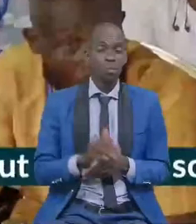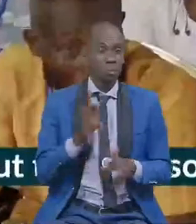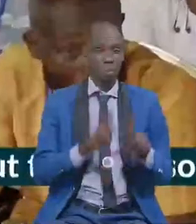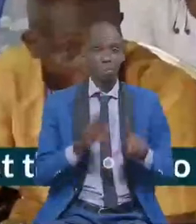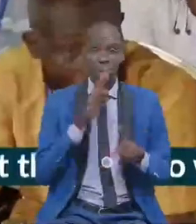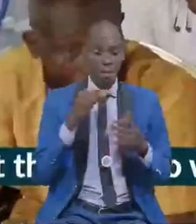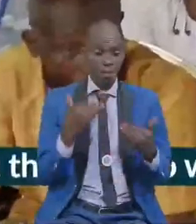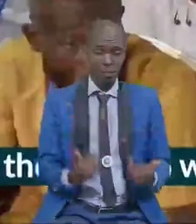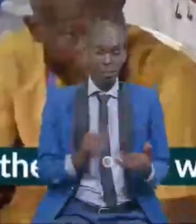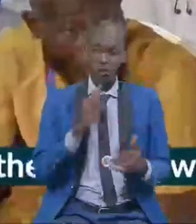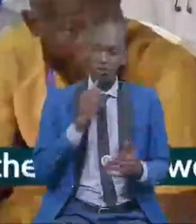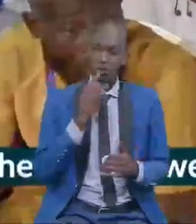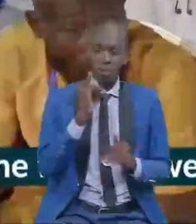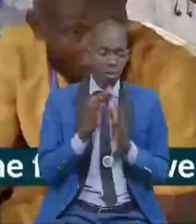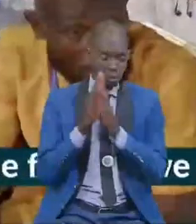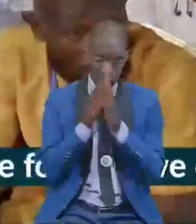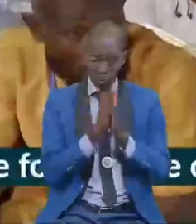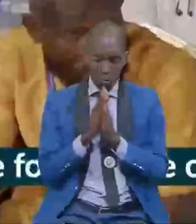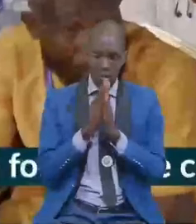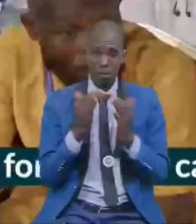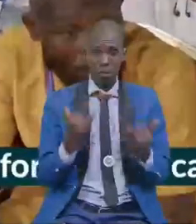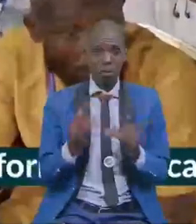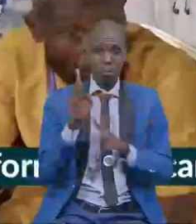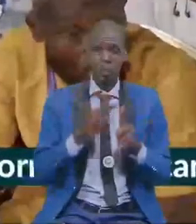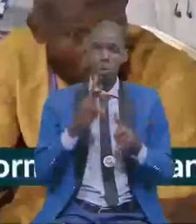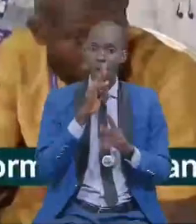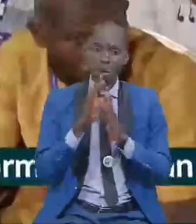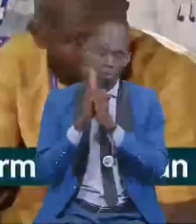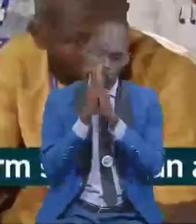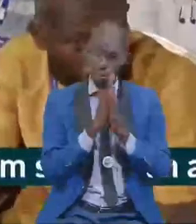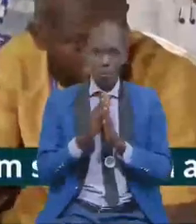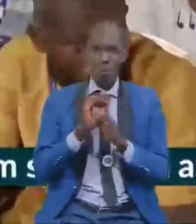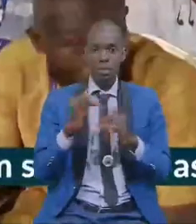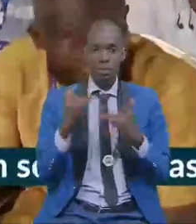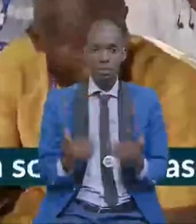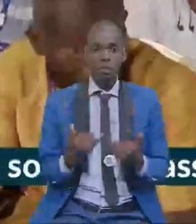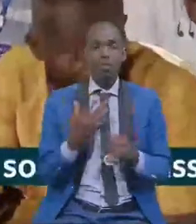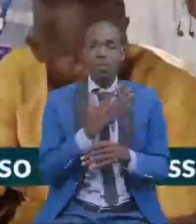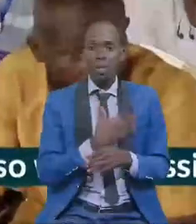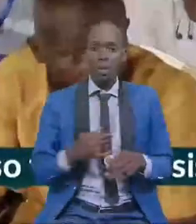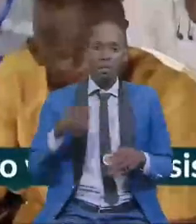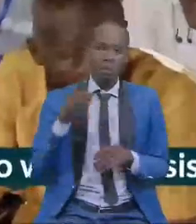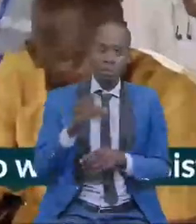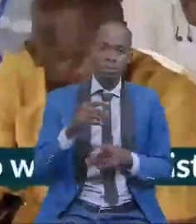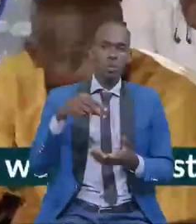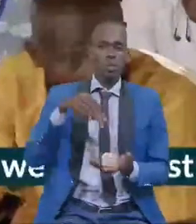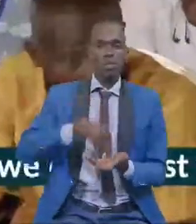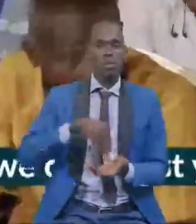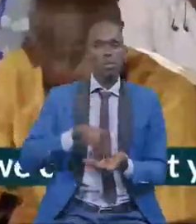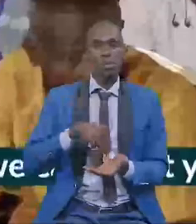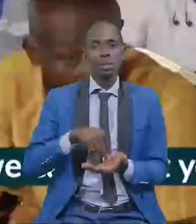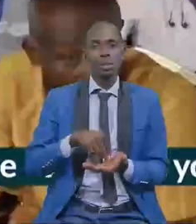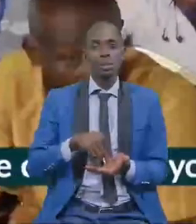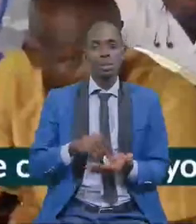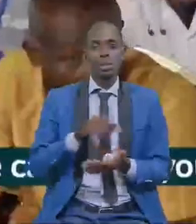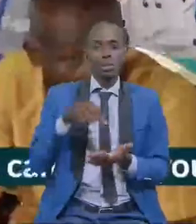Elles sont en train de prier déjà. Elles sont en prière déjà. Pourquoi ne pas vous lever sur vos pieds maintenant?